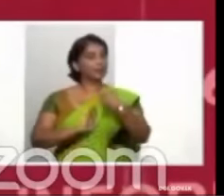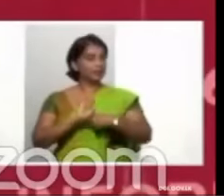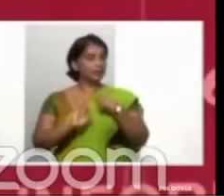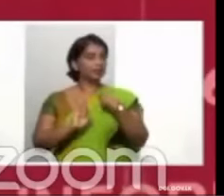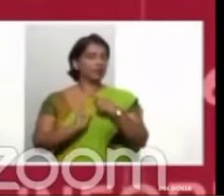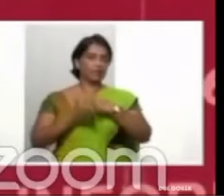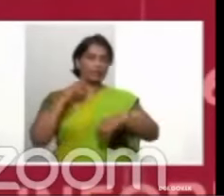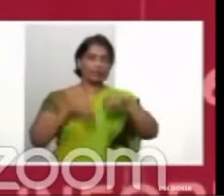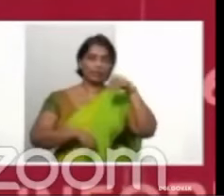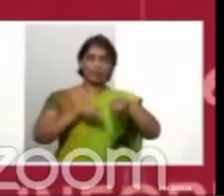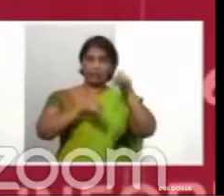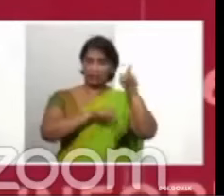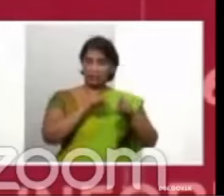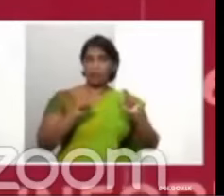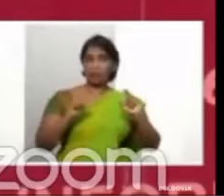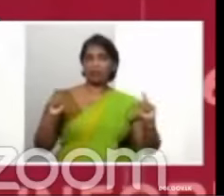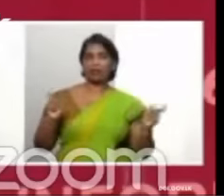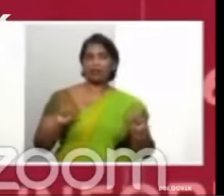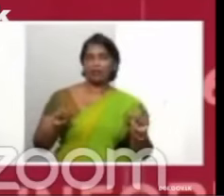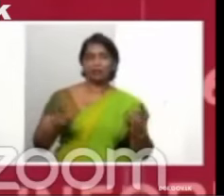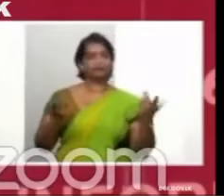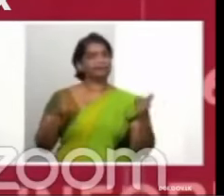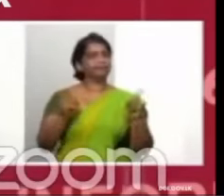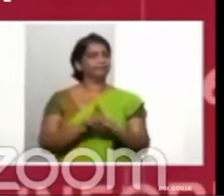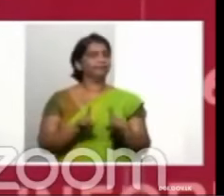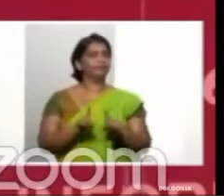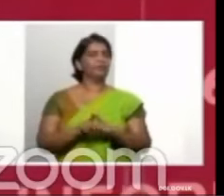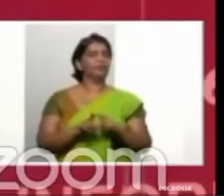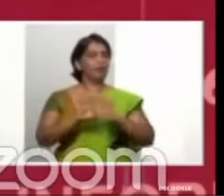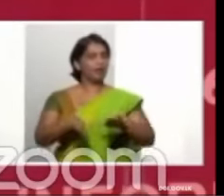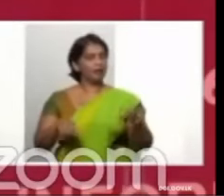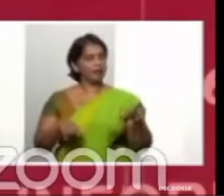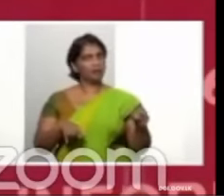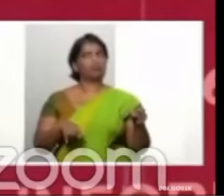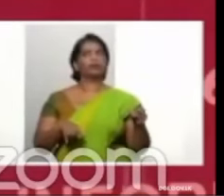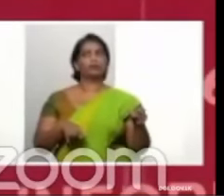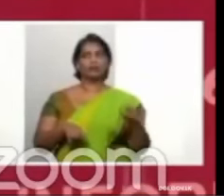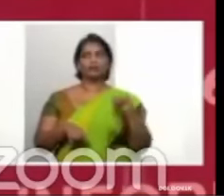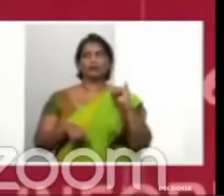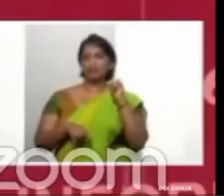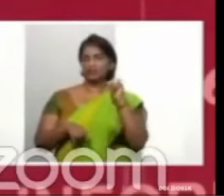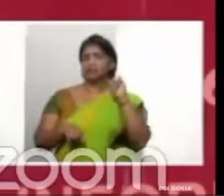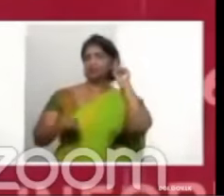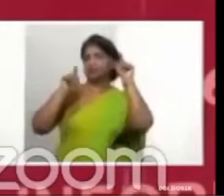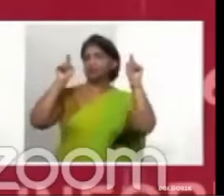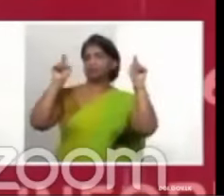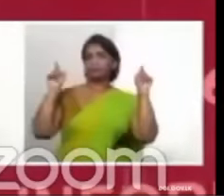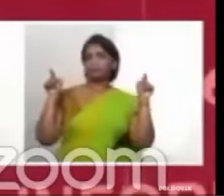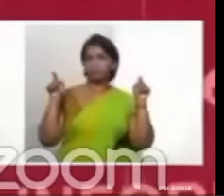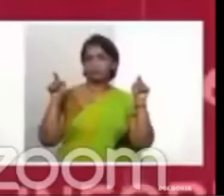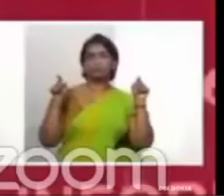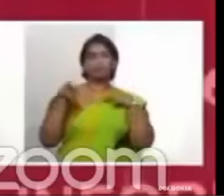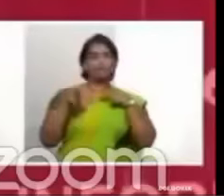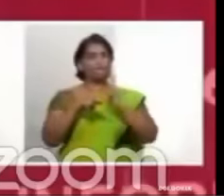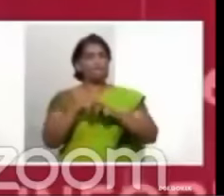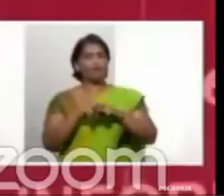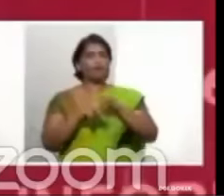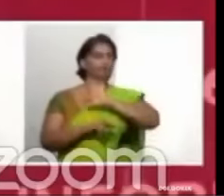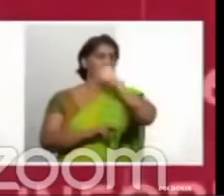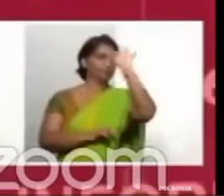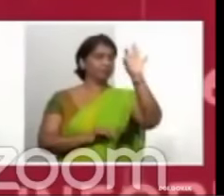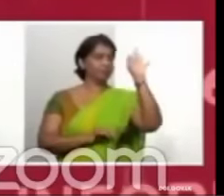අපේ රටේ දේශපාලඥයන්ගේ ඥාතීන්, ඒ කියන්නේ දරුවෝ සමහර තැන්වල